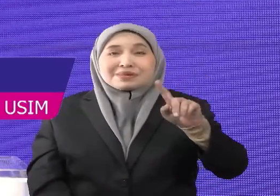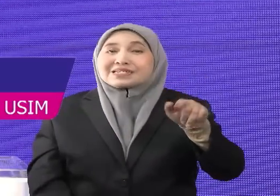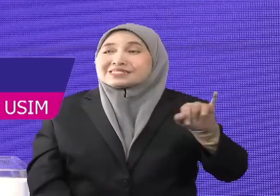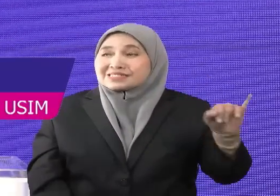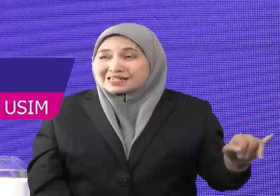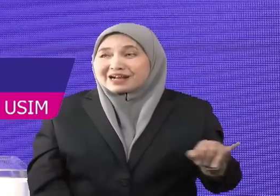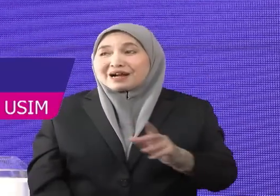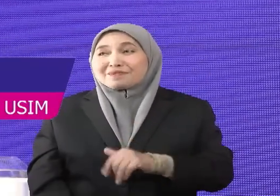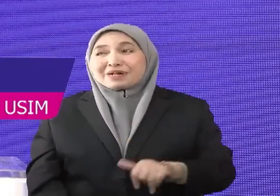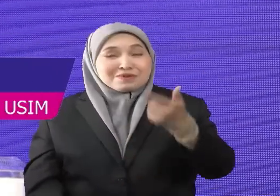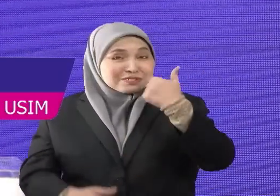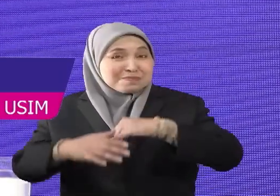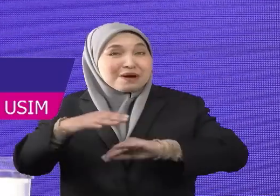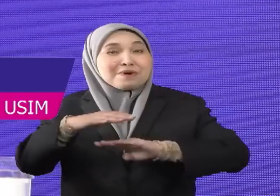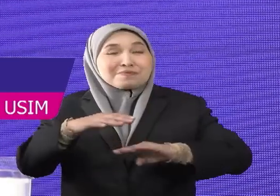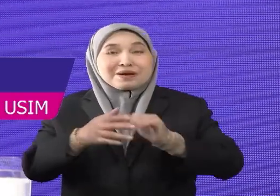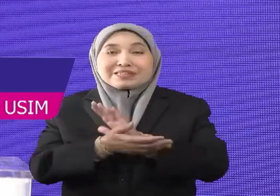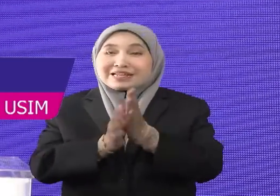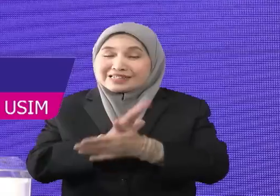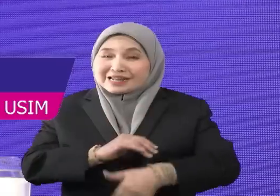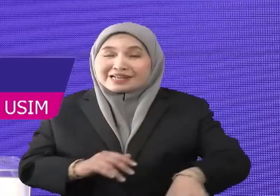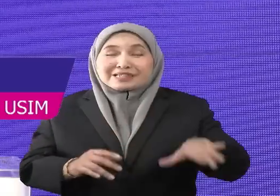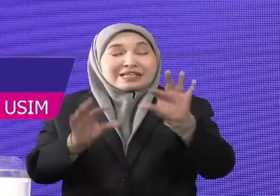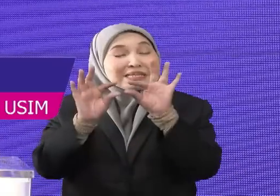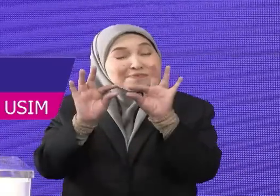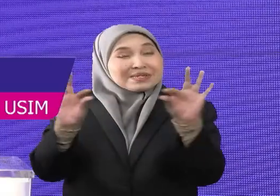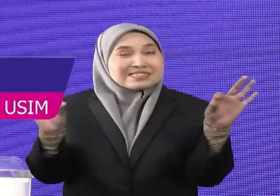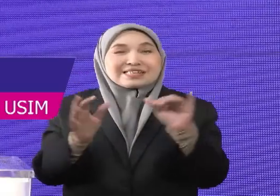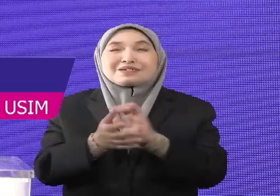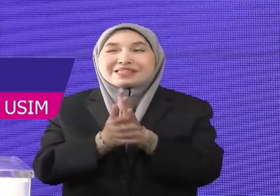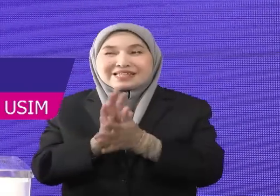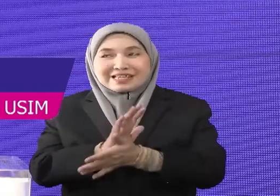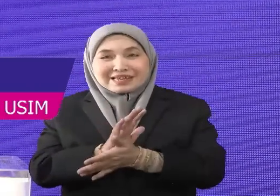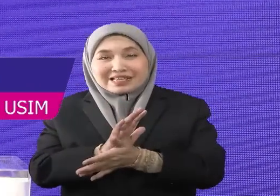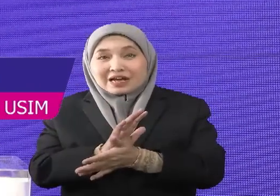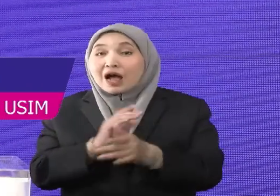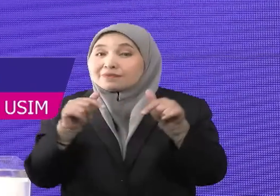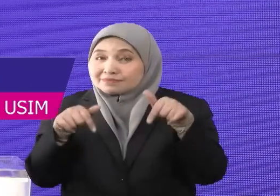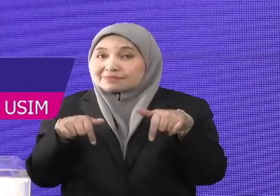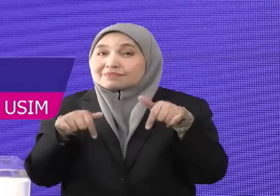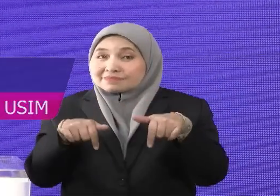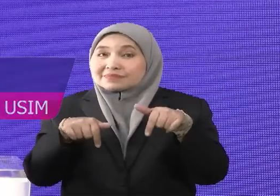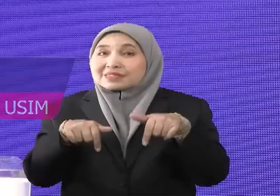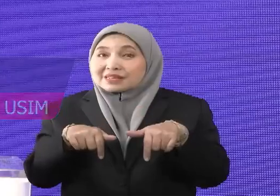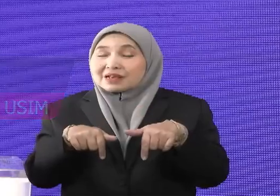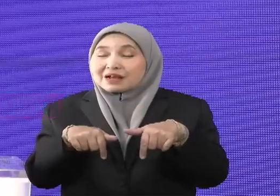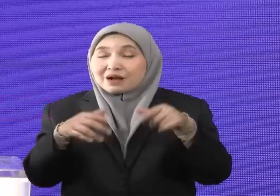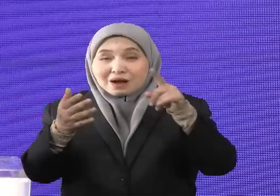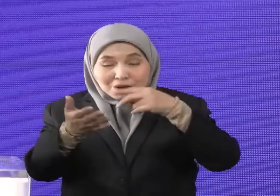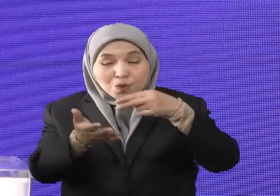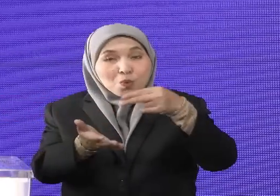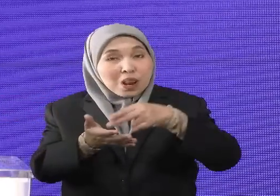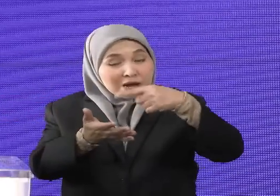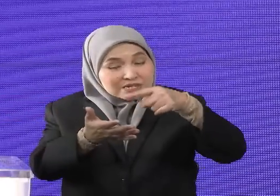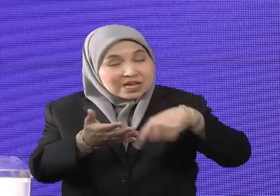merokok ya sebab baris bawah ya jadi Raden nipis di situ eee Hari ini adalah hari ulang gaji Alhamdulillah